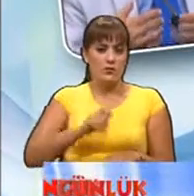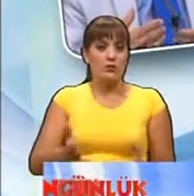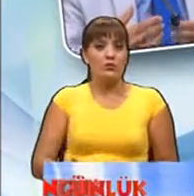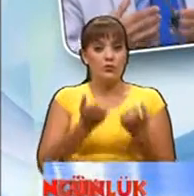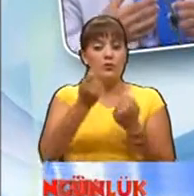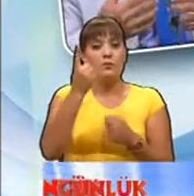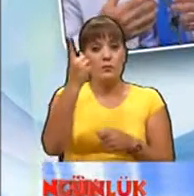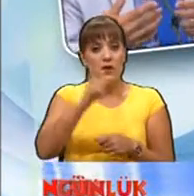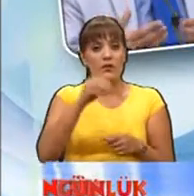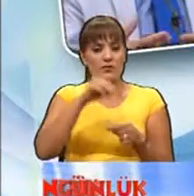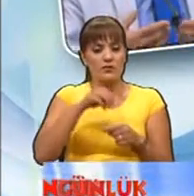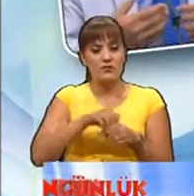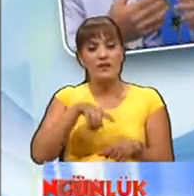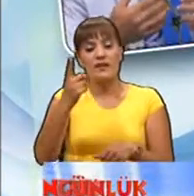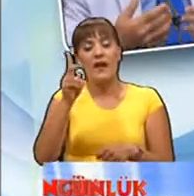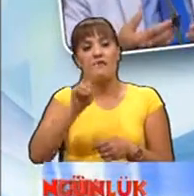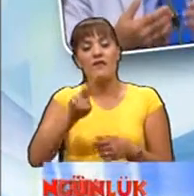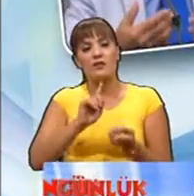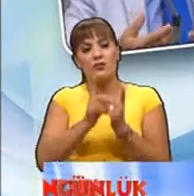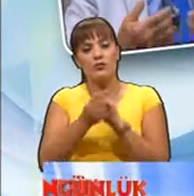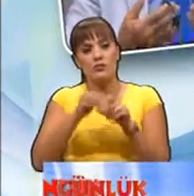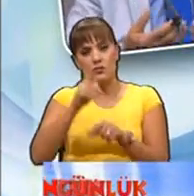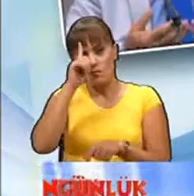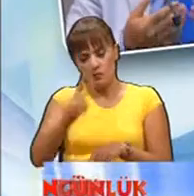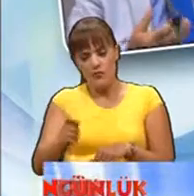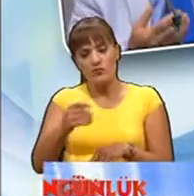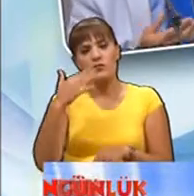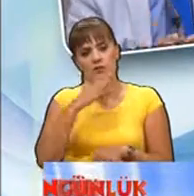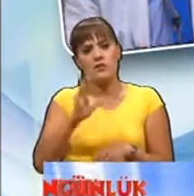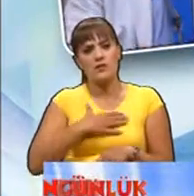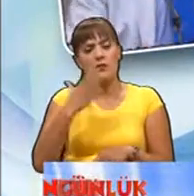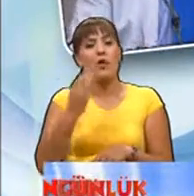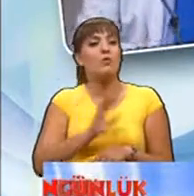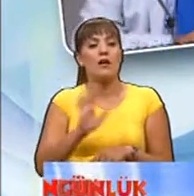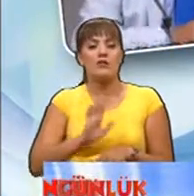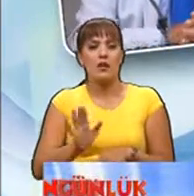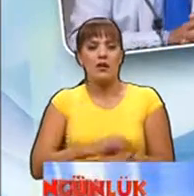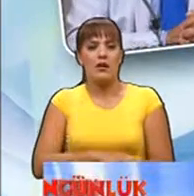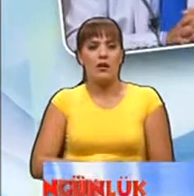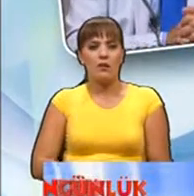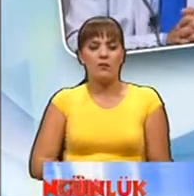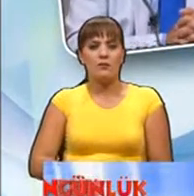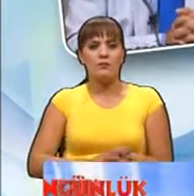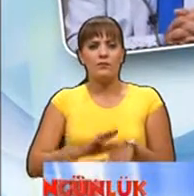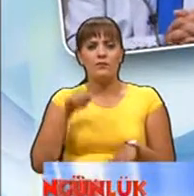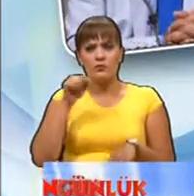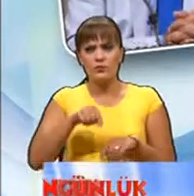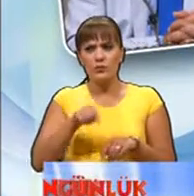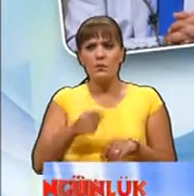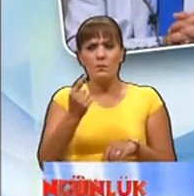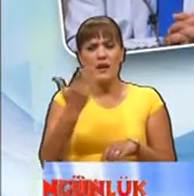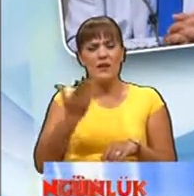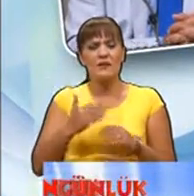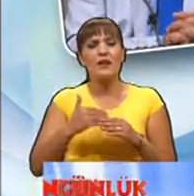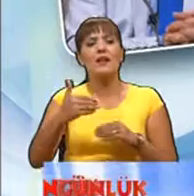Kurtulup bir ay içerisinde diğer bir vasiyet türüne başvurma olanağına sahip olmayacak. Hı hı. Bu biraz